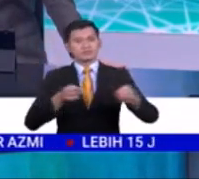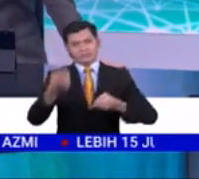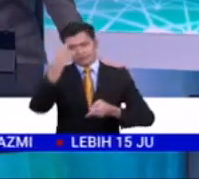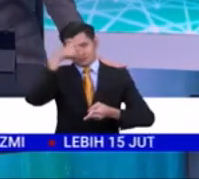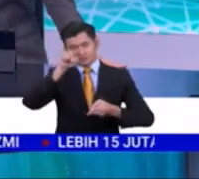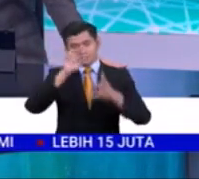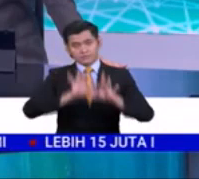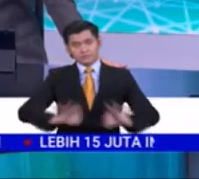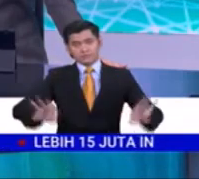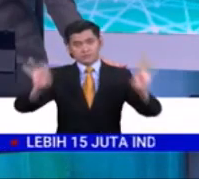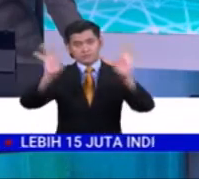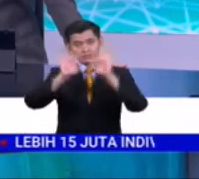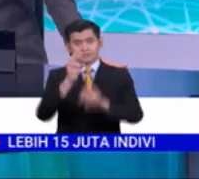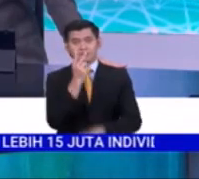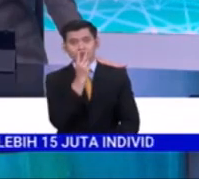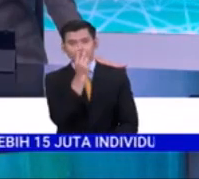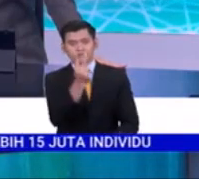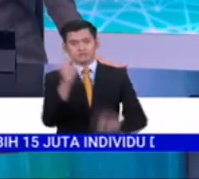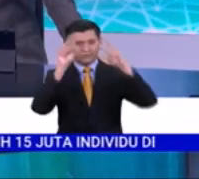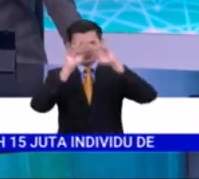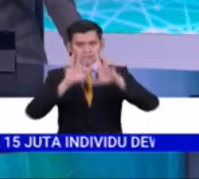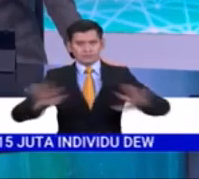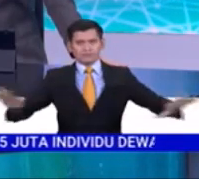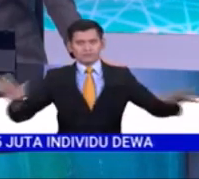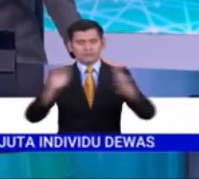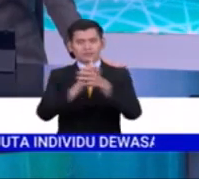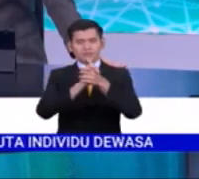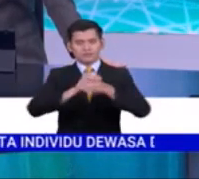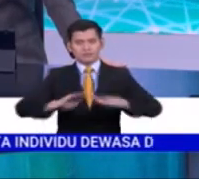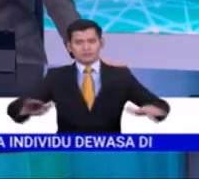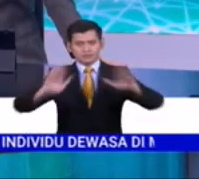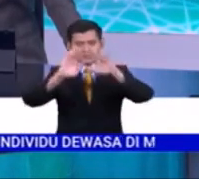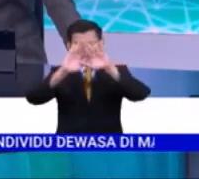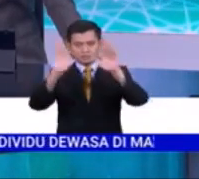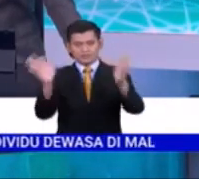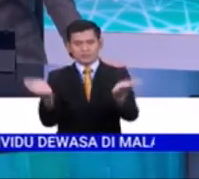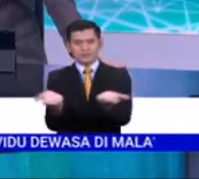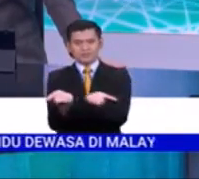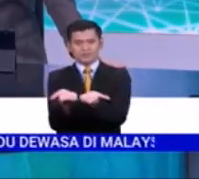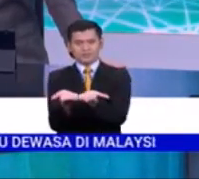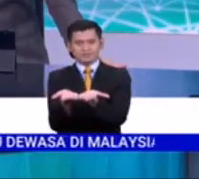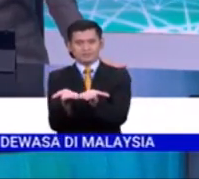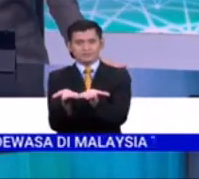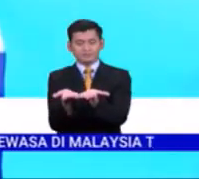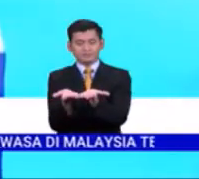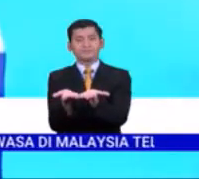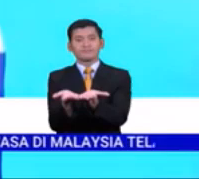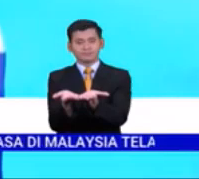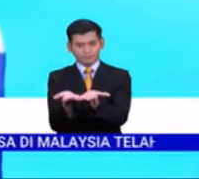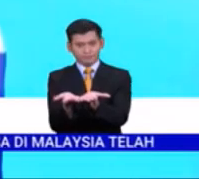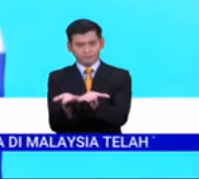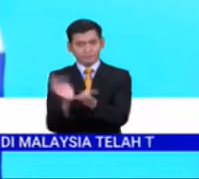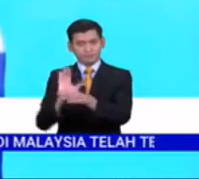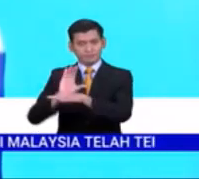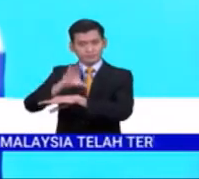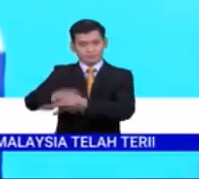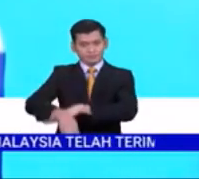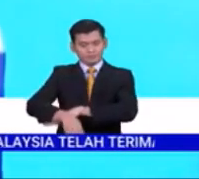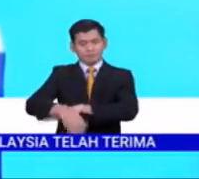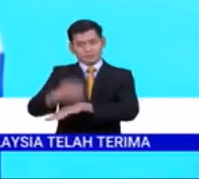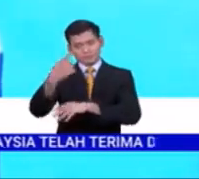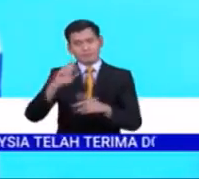kepentingan mengekalkan keamanan dan keselamatan serantau dan antarabangsa. Gesaan sama turut diajukan kepada